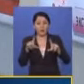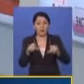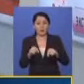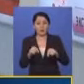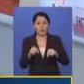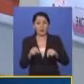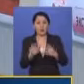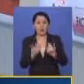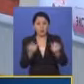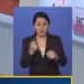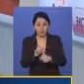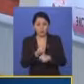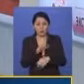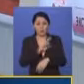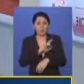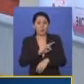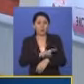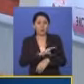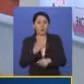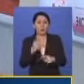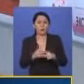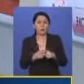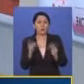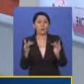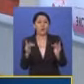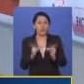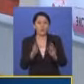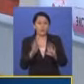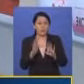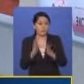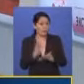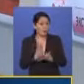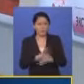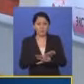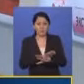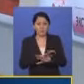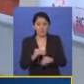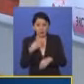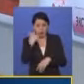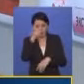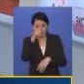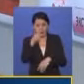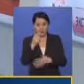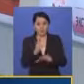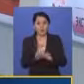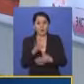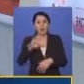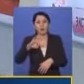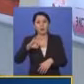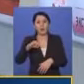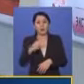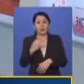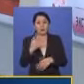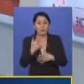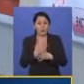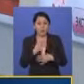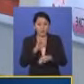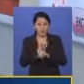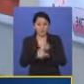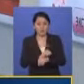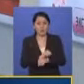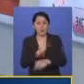емхана жағдайында да жұмыс істейді. Мұндай қосымша төсек орындар бізде ешқашан болған емес. Ал бұл міндетті әлеуметтік медициналық сақтандыру қоры аясында